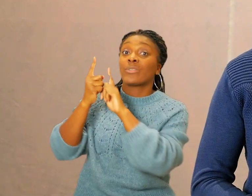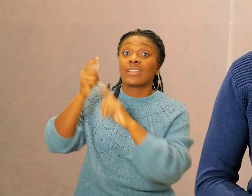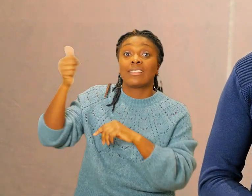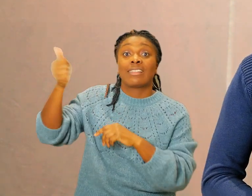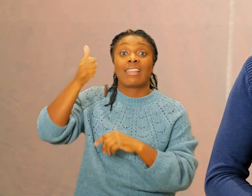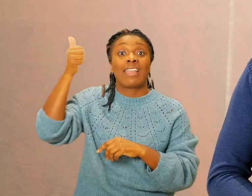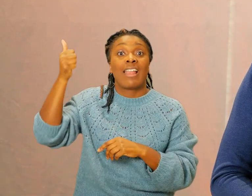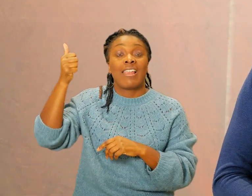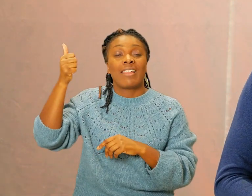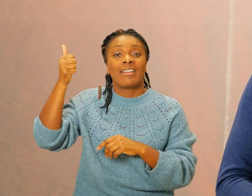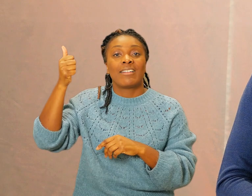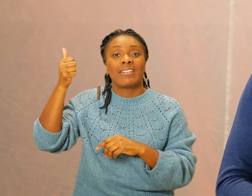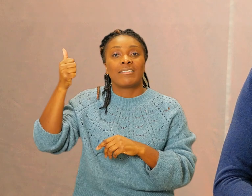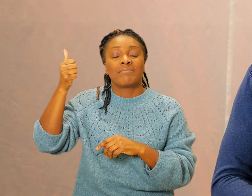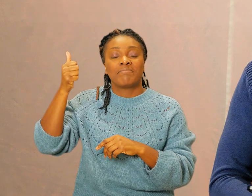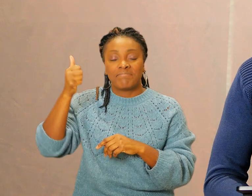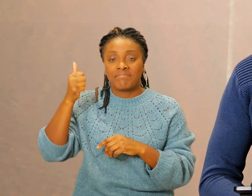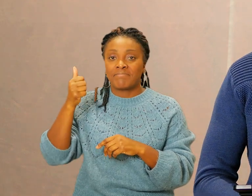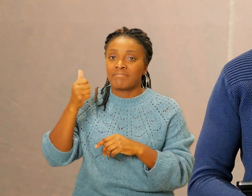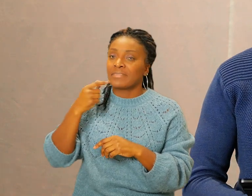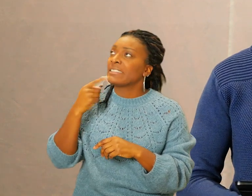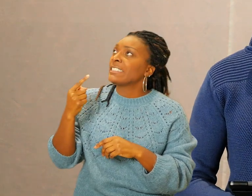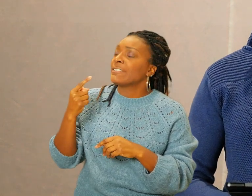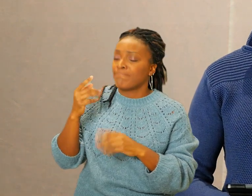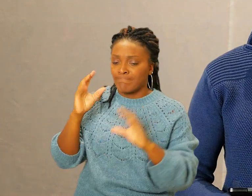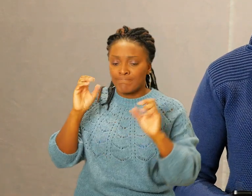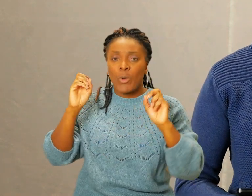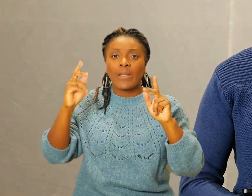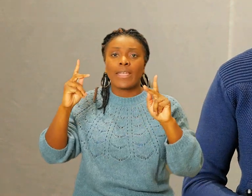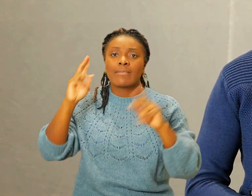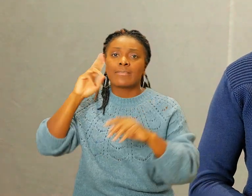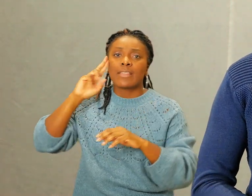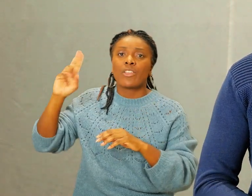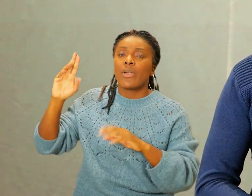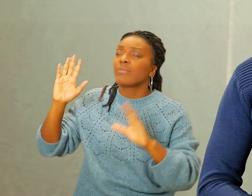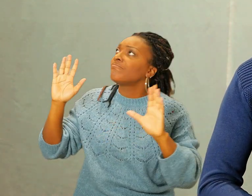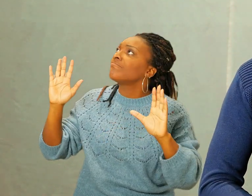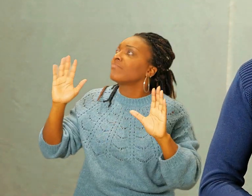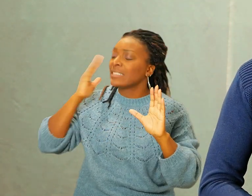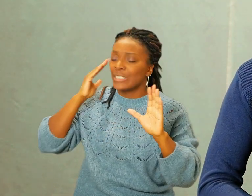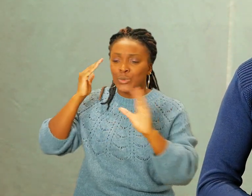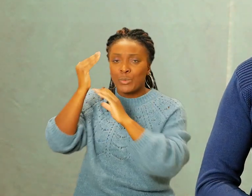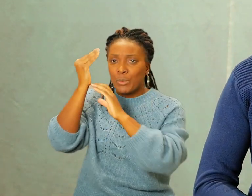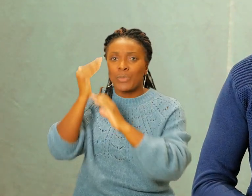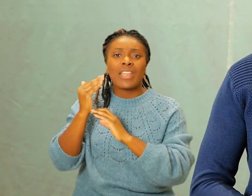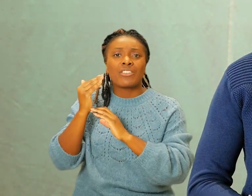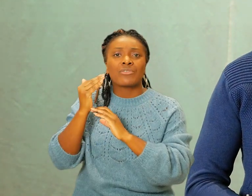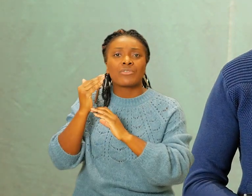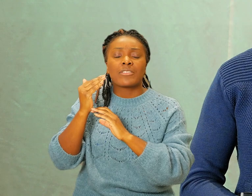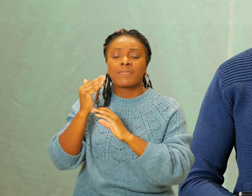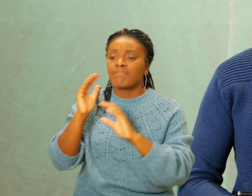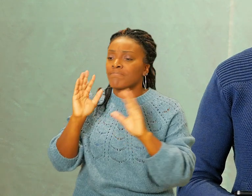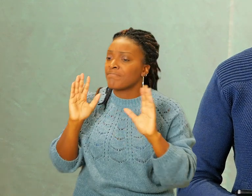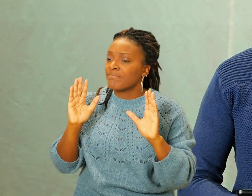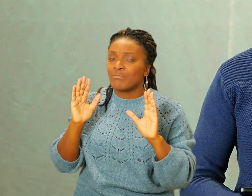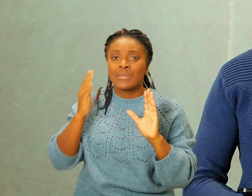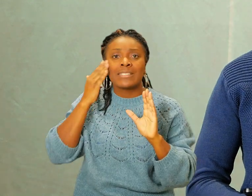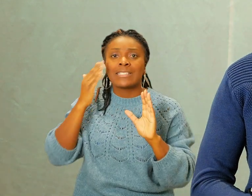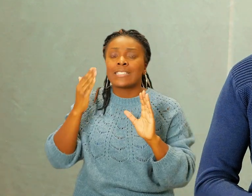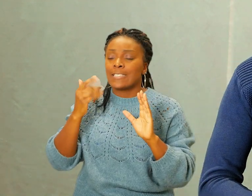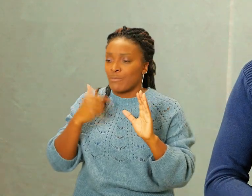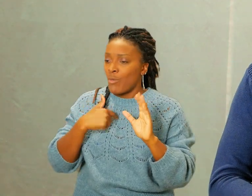l'Éternel. Et puis, il va lui dire, écoute Seigneur, si tu me gardes, si tu me protèges, et puis